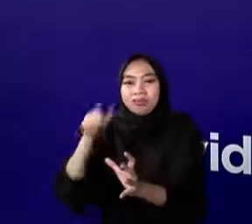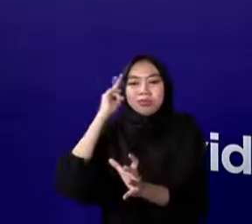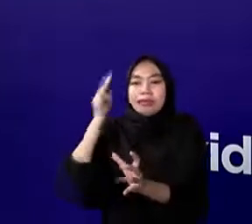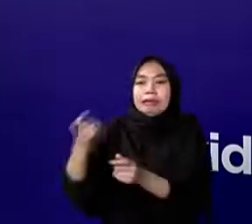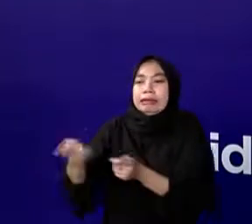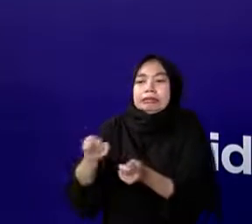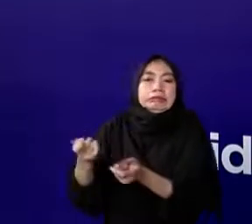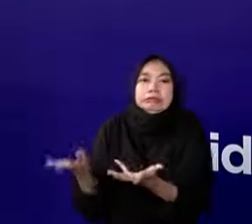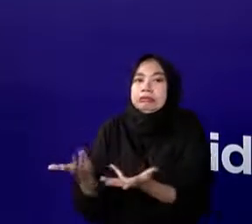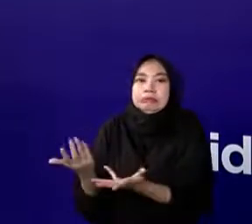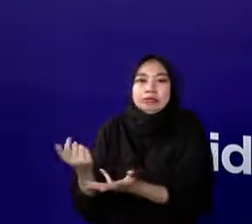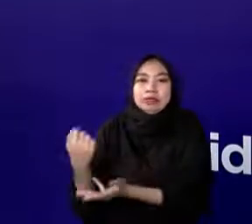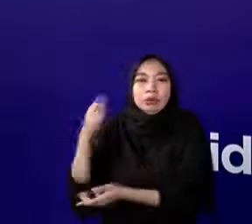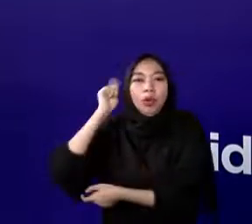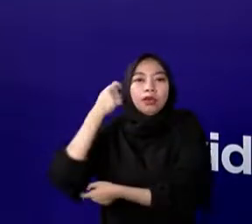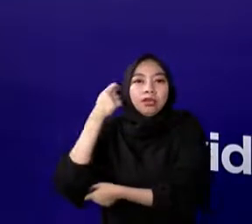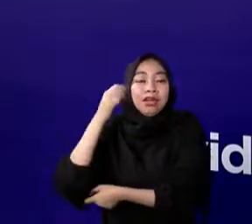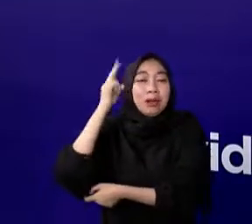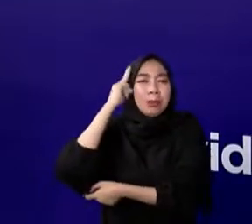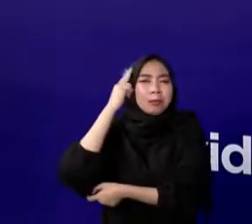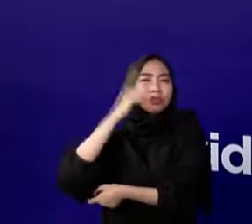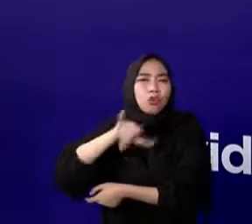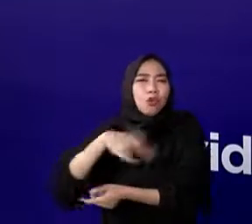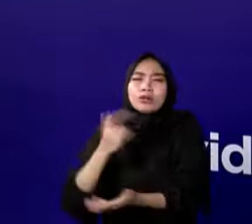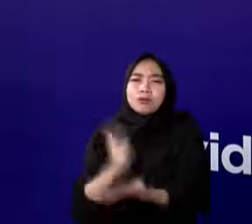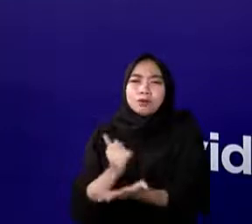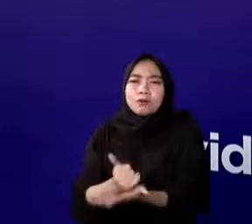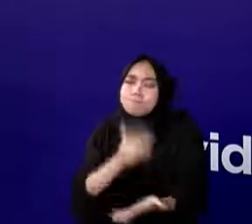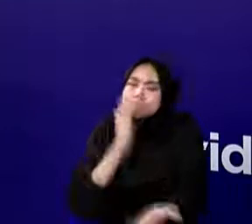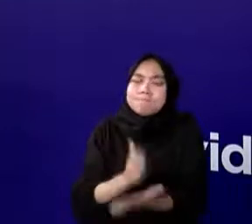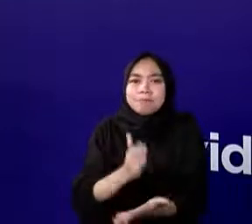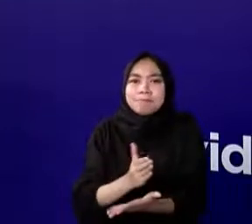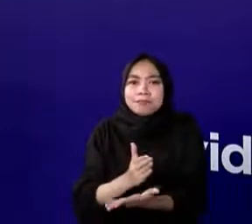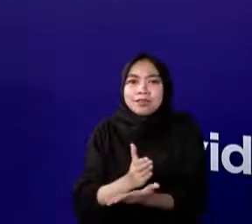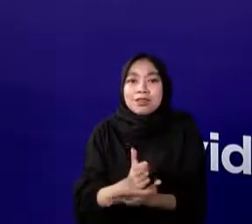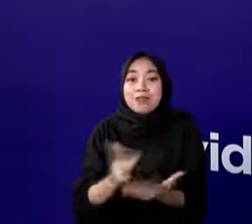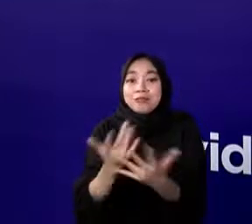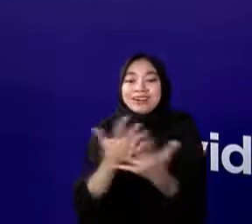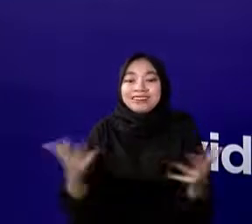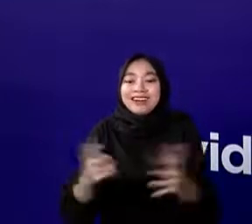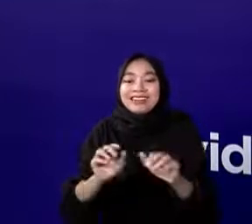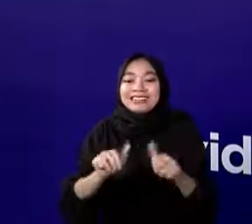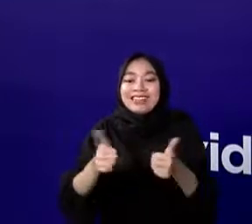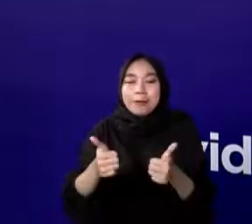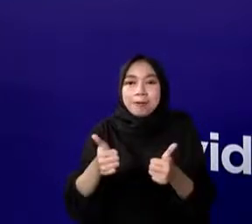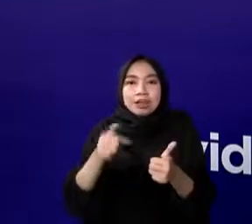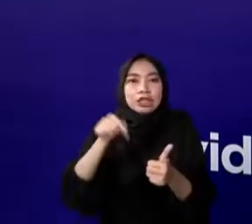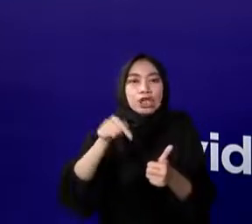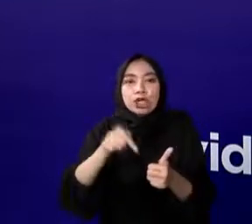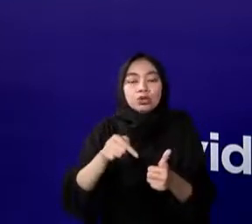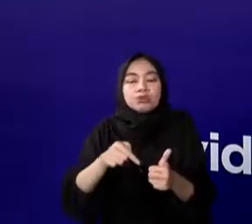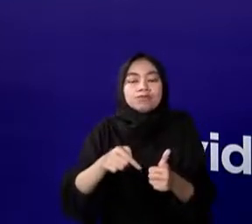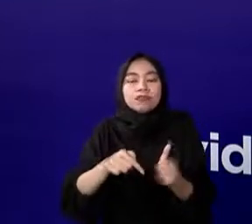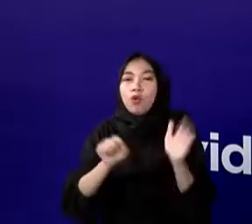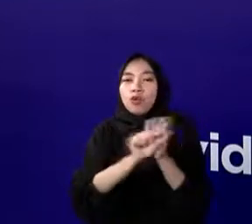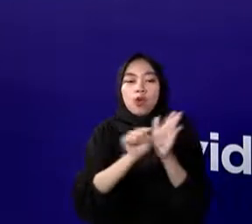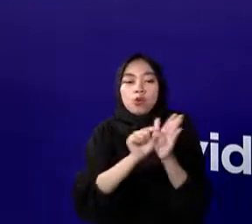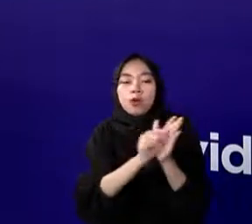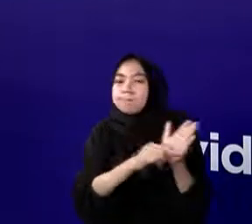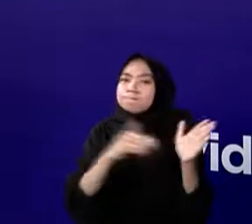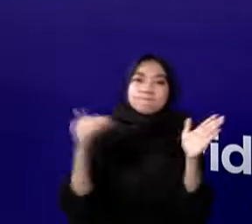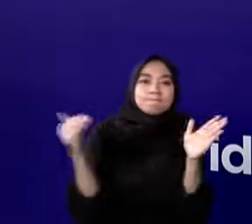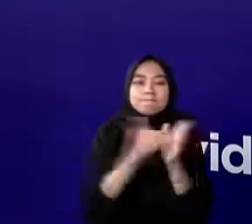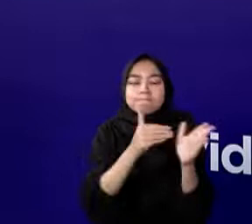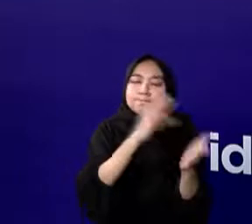terkendali. Presiden Jokowi pun juga selalu menegaskan bahwa keselamatan rakyat adalah hukum tertinggi. Lalu